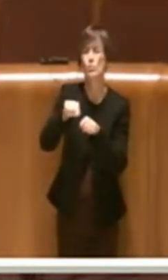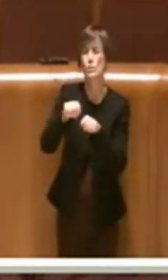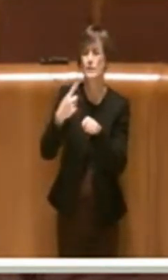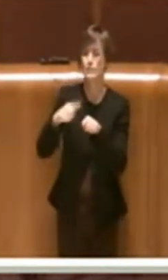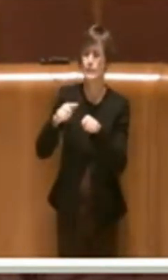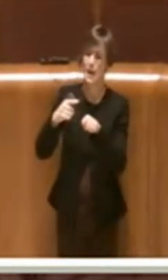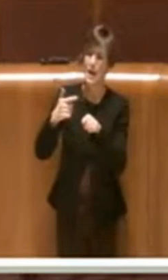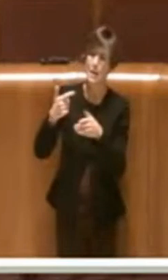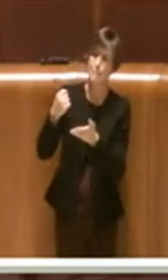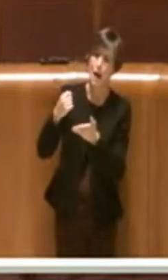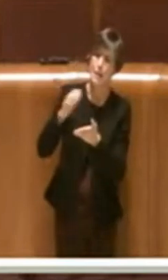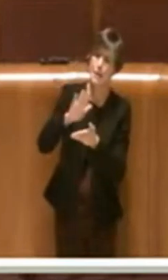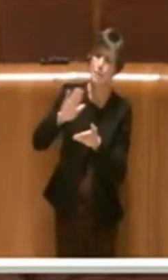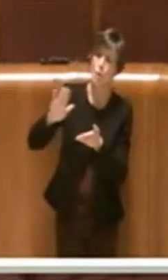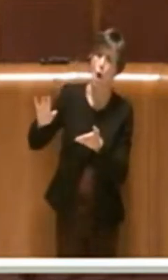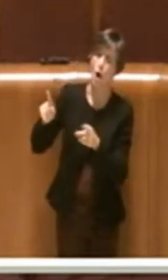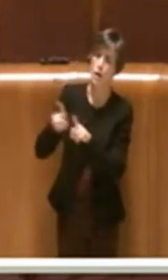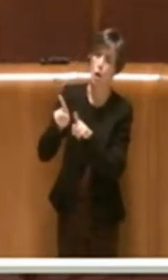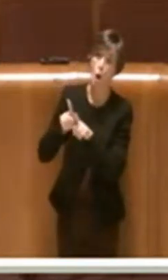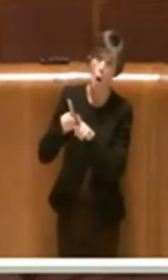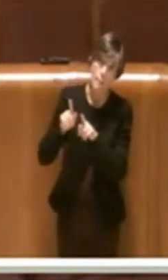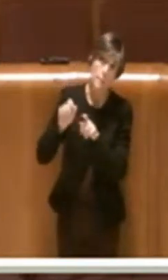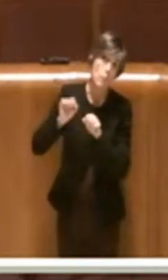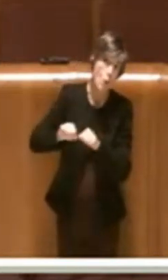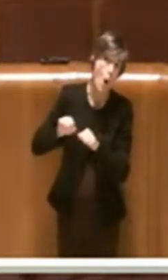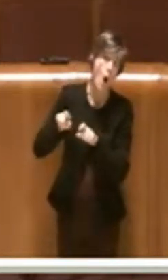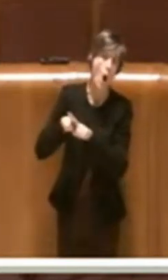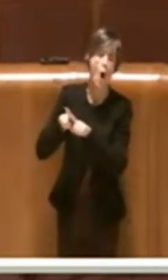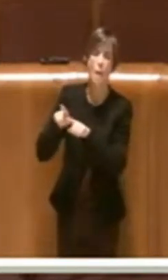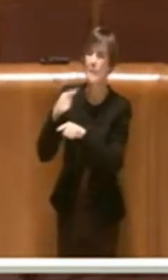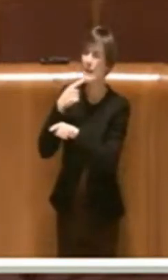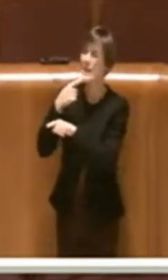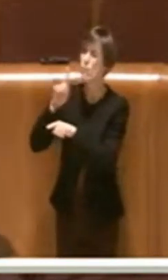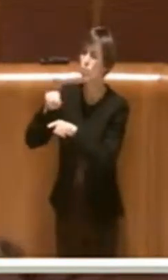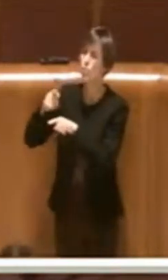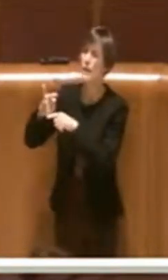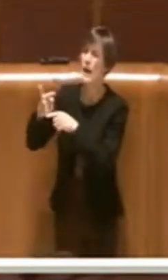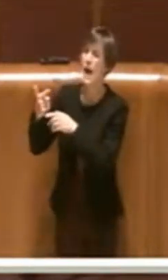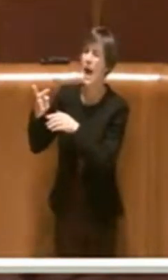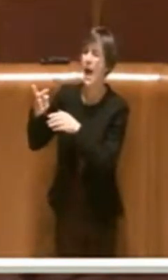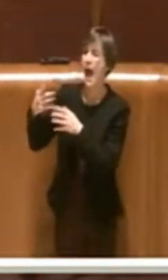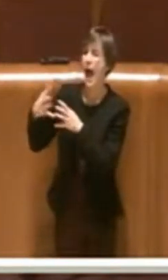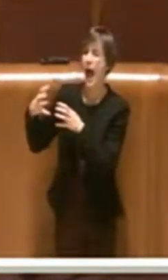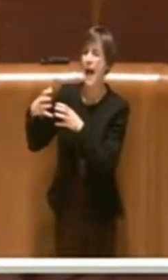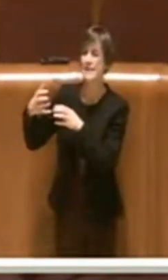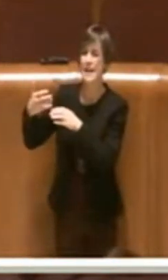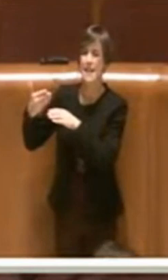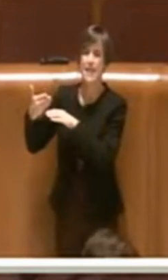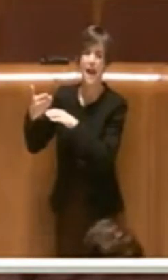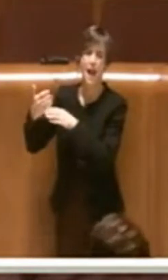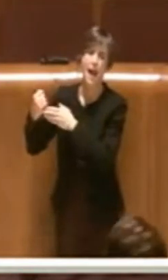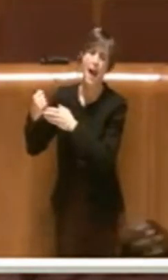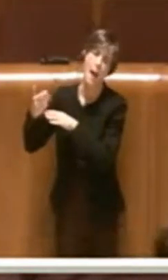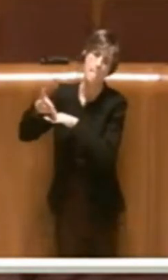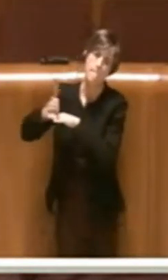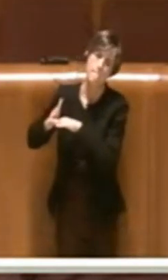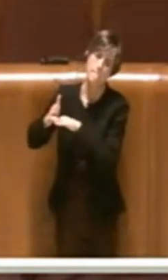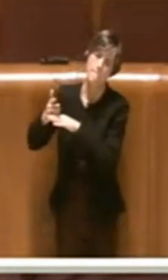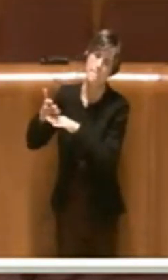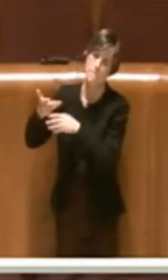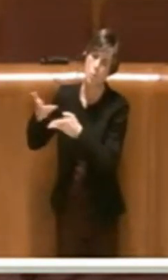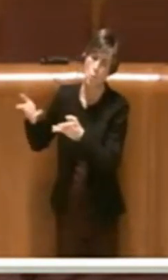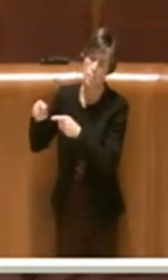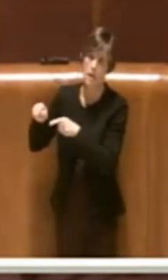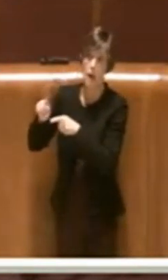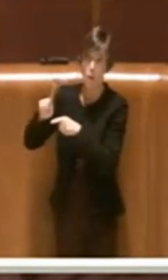appare ad essi partecipati che può partecipate che possano a loro volta a far parte di reinventiamo roma e infine